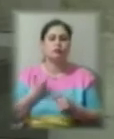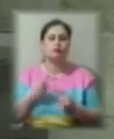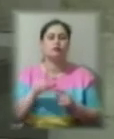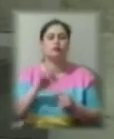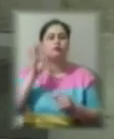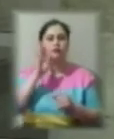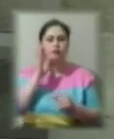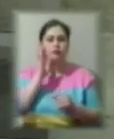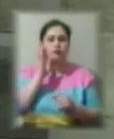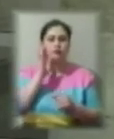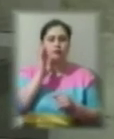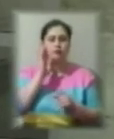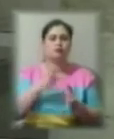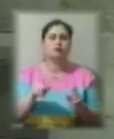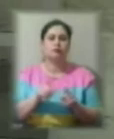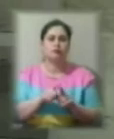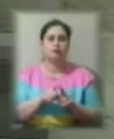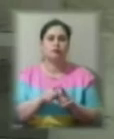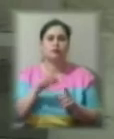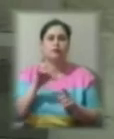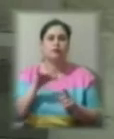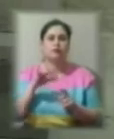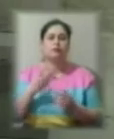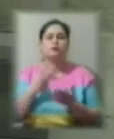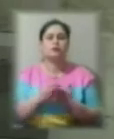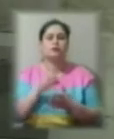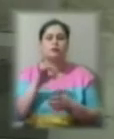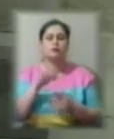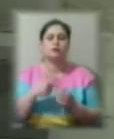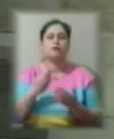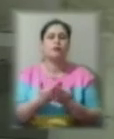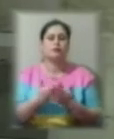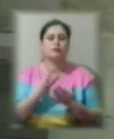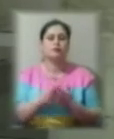в такий своєрідний спосіб висловили подяку своїм